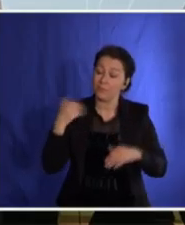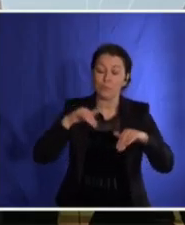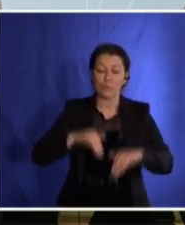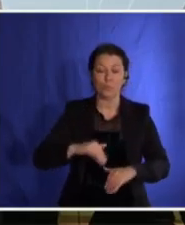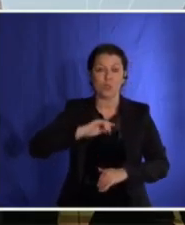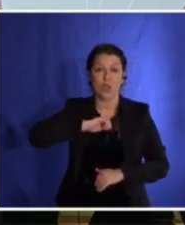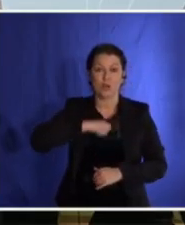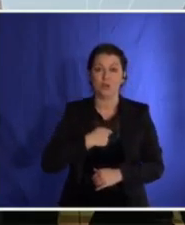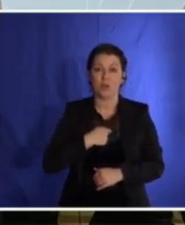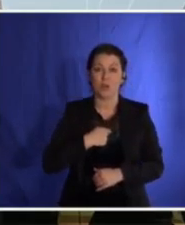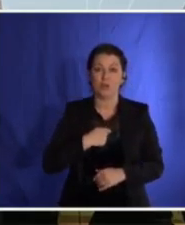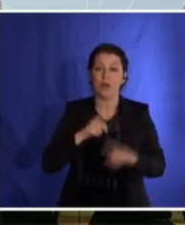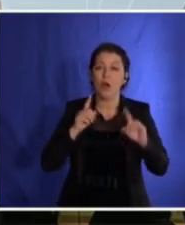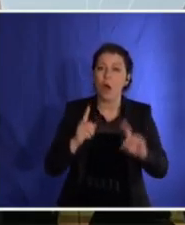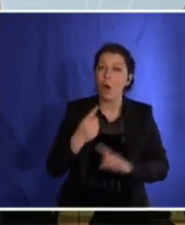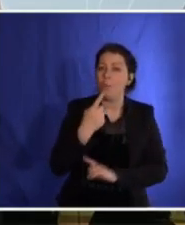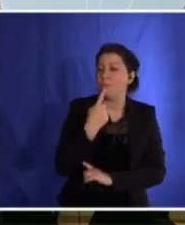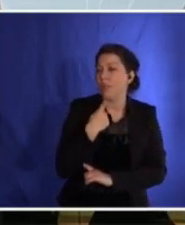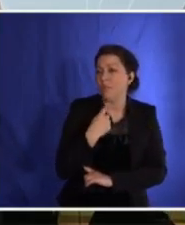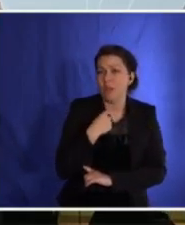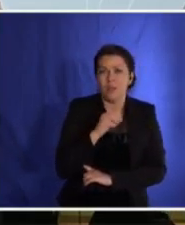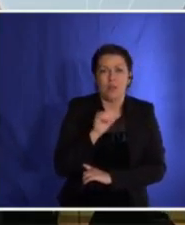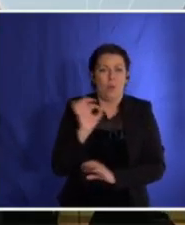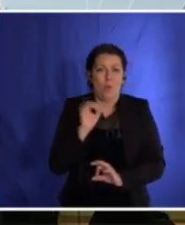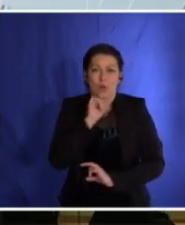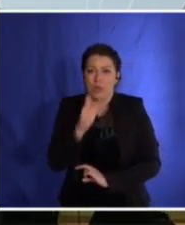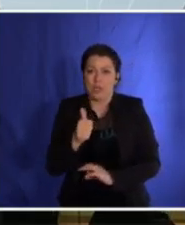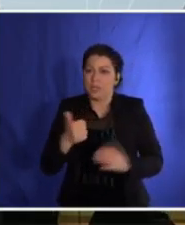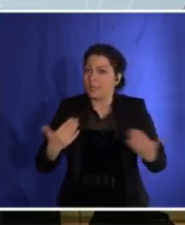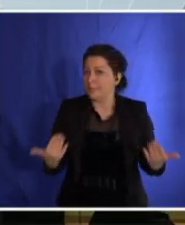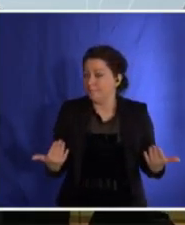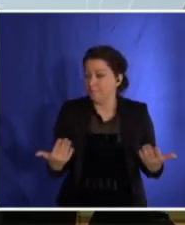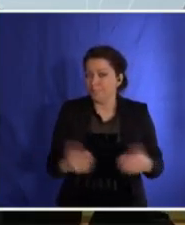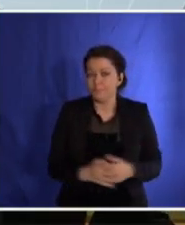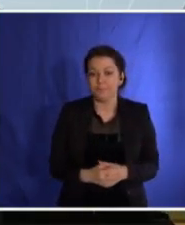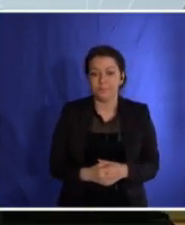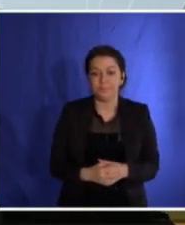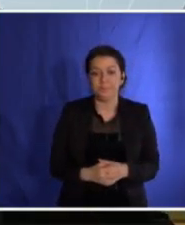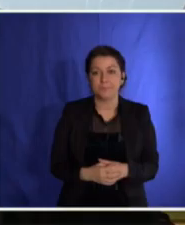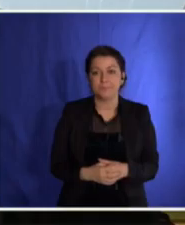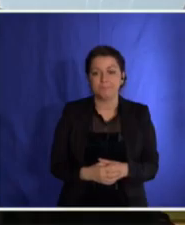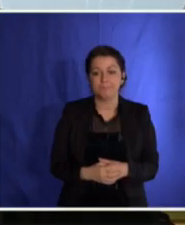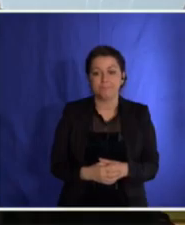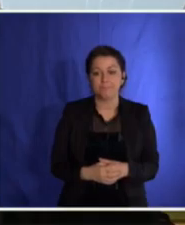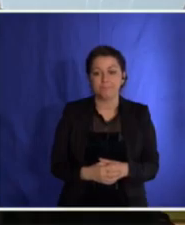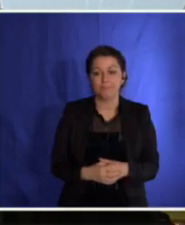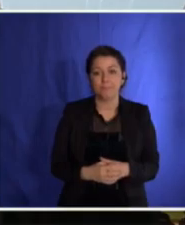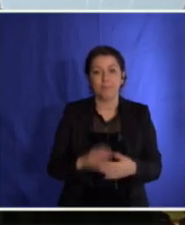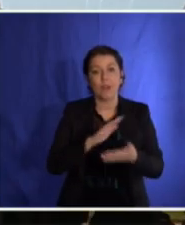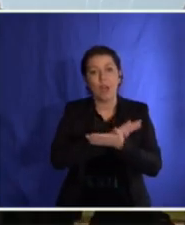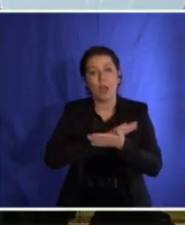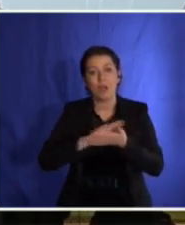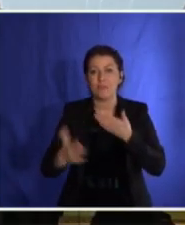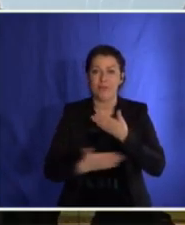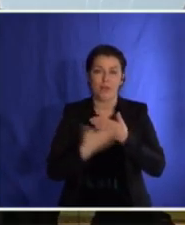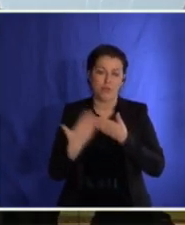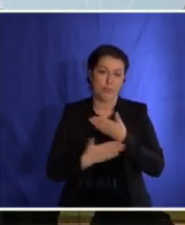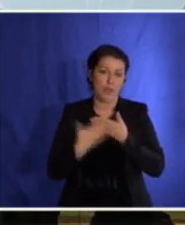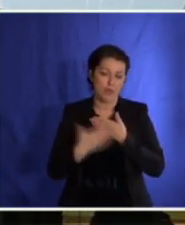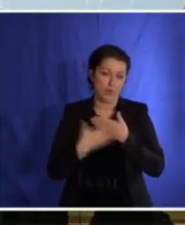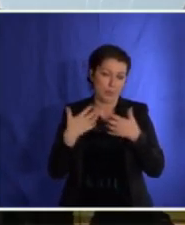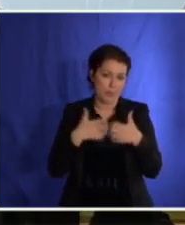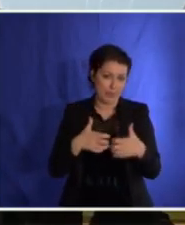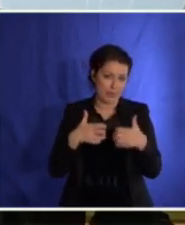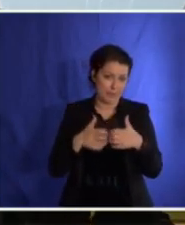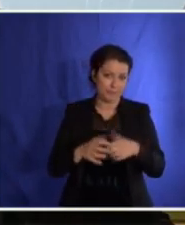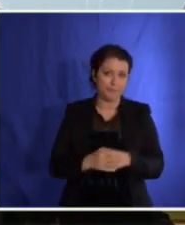es uns gefällt oder nicht. Nehmen wir ein einfaches Beispiel her. Das